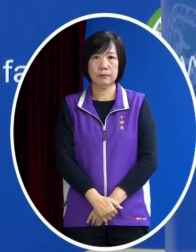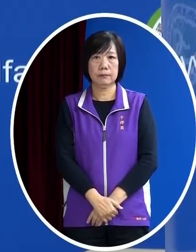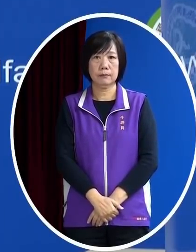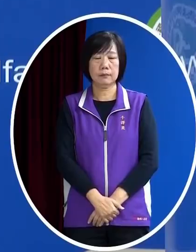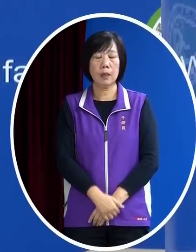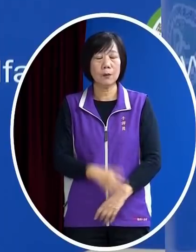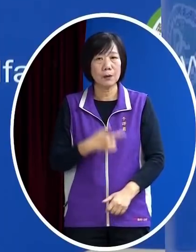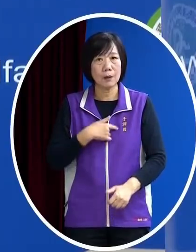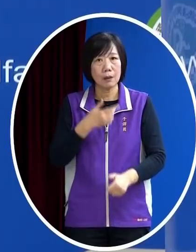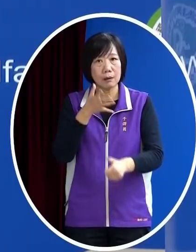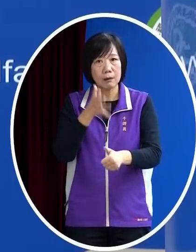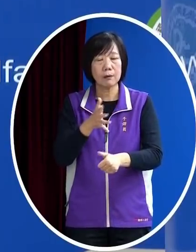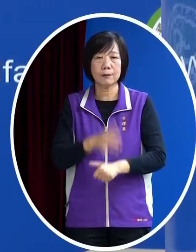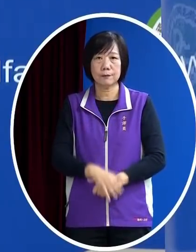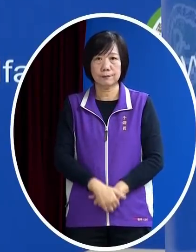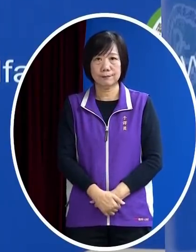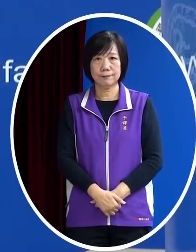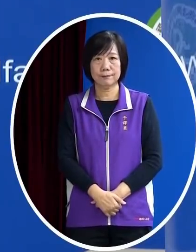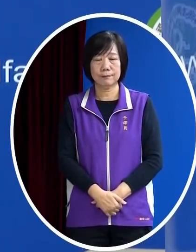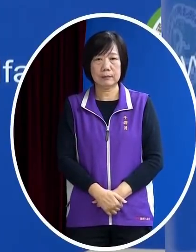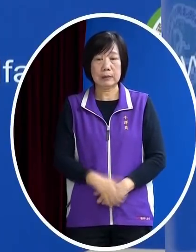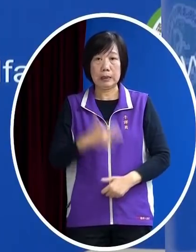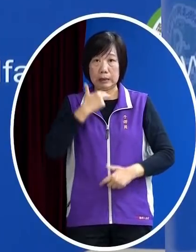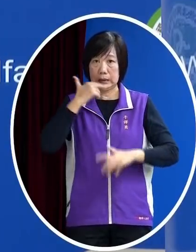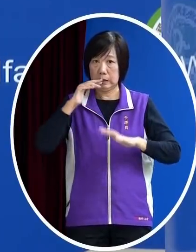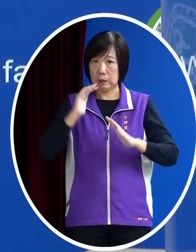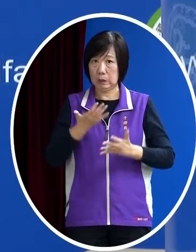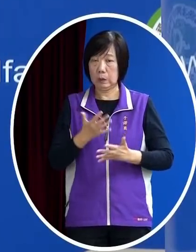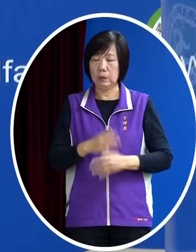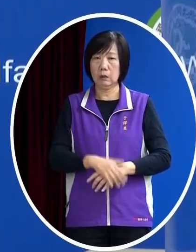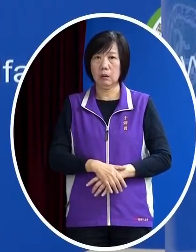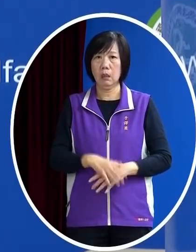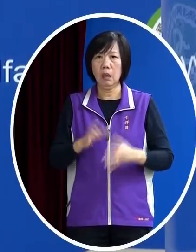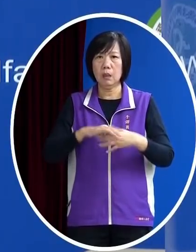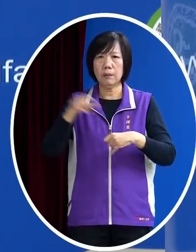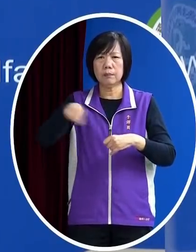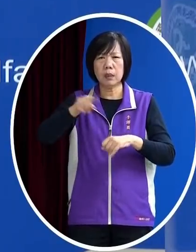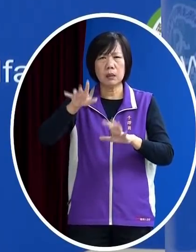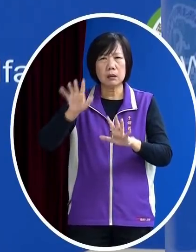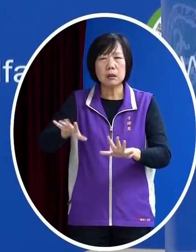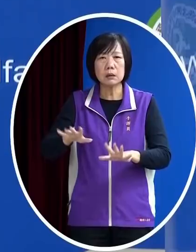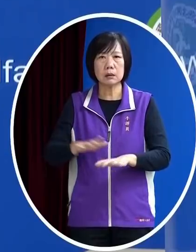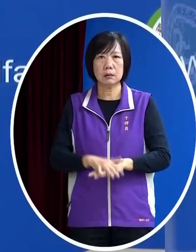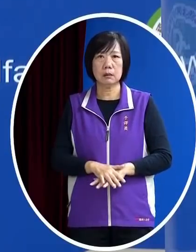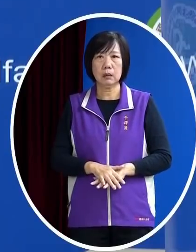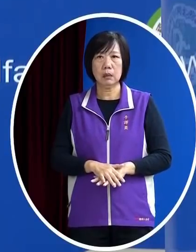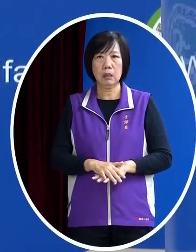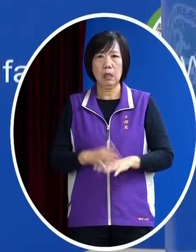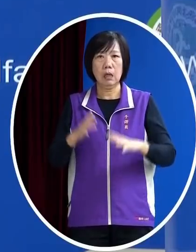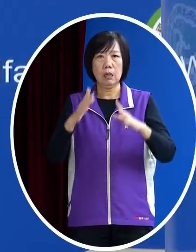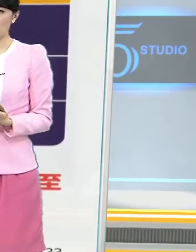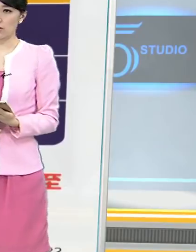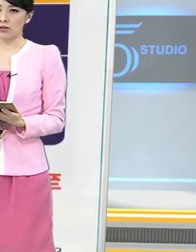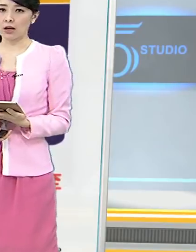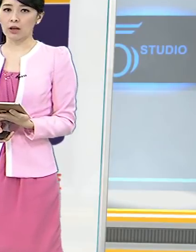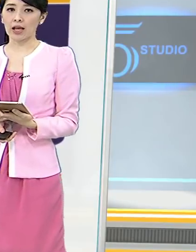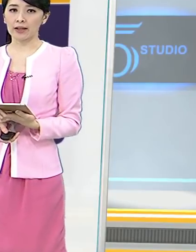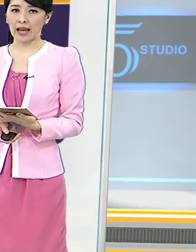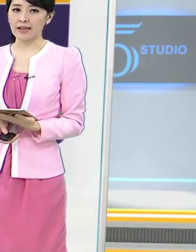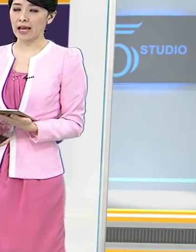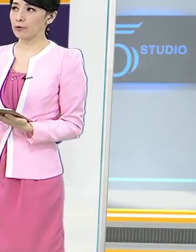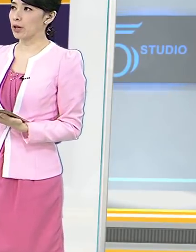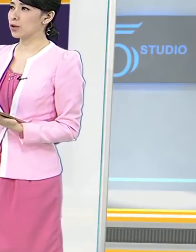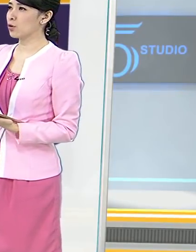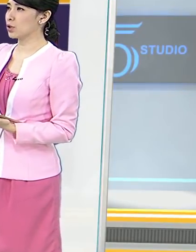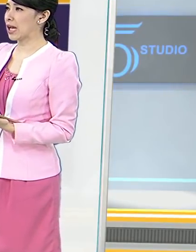部长，不好意思，我想请教。 好，您看到呢，在今天新增的一例本土个案771，好，来看到他是遭到他的